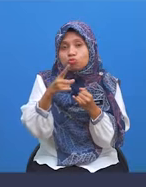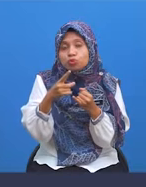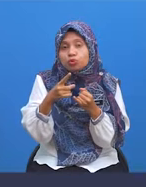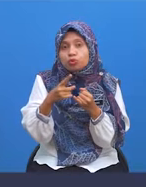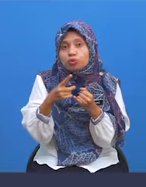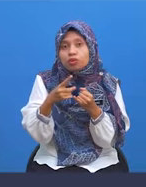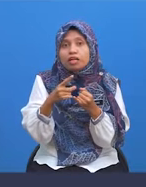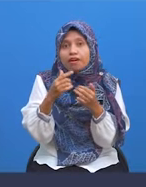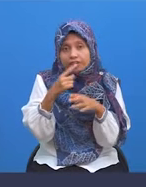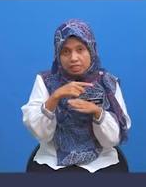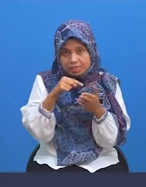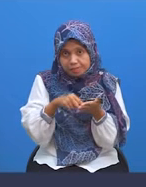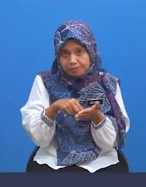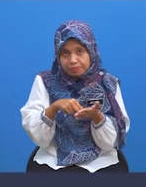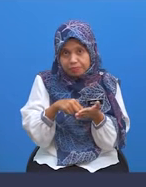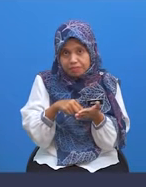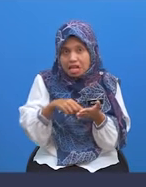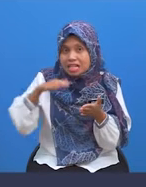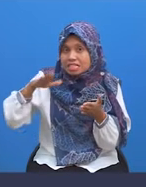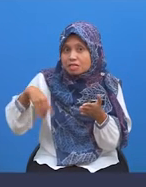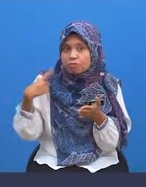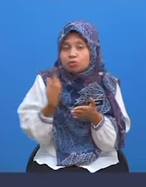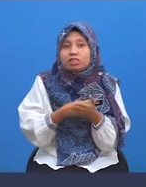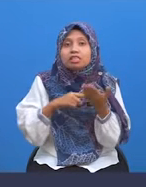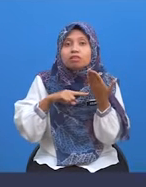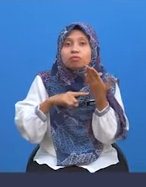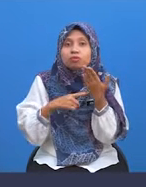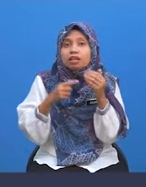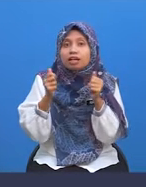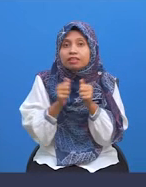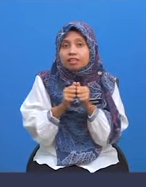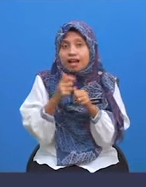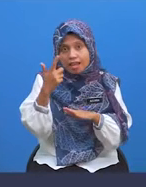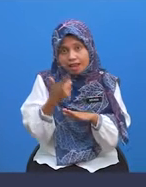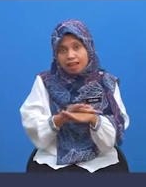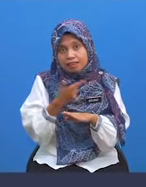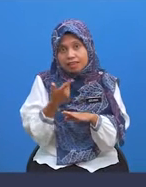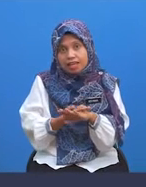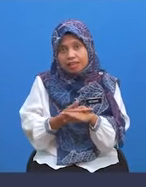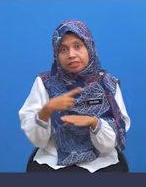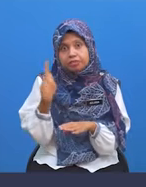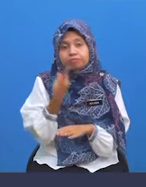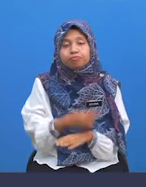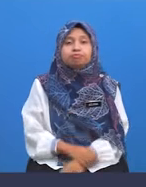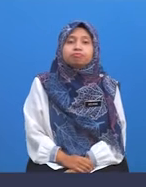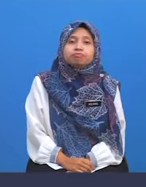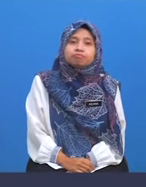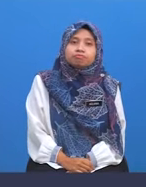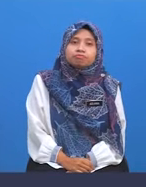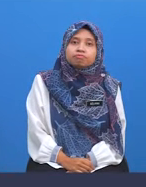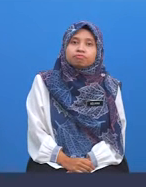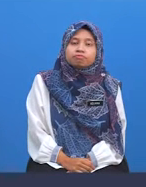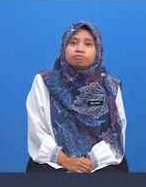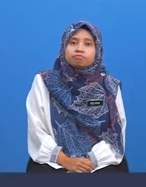Fungsi bagi contoh terakhir kita pada hari ini ialah Y sama dengan negatif 2 sin 2